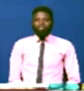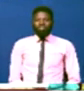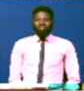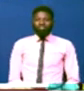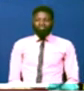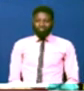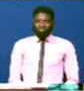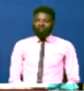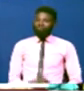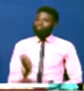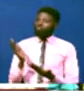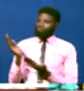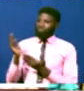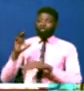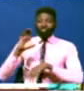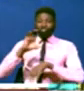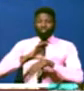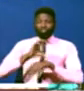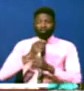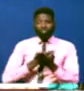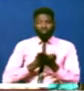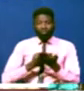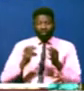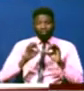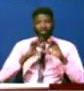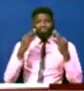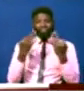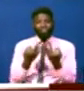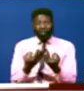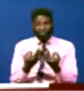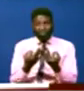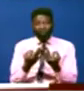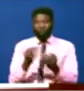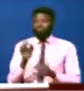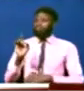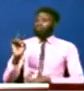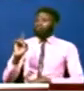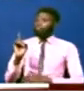Katika kanisa la Holy Family Basilica jijini Nairobi,